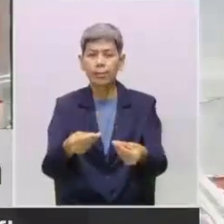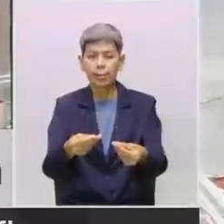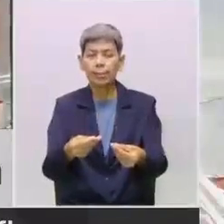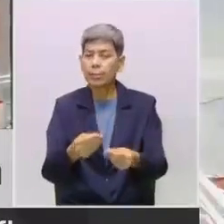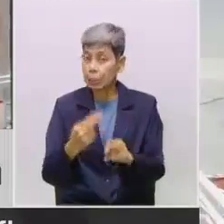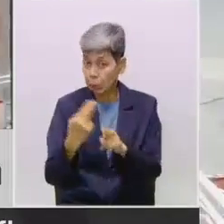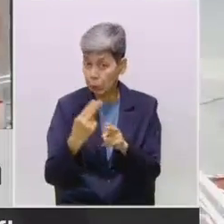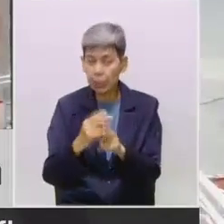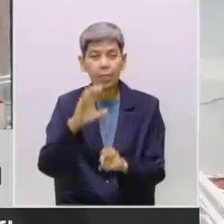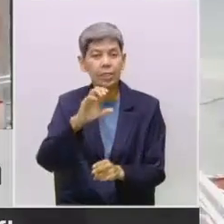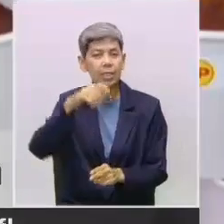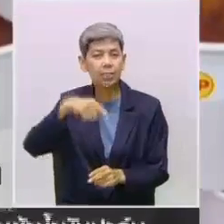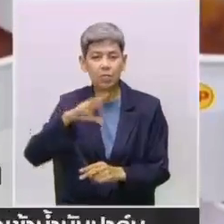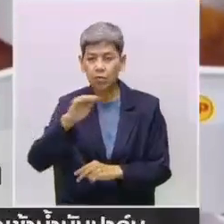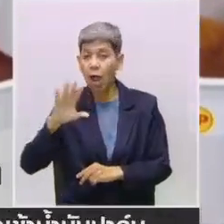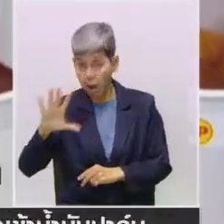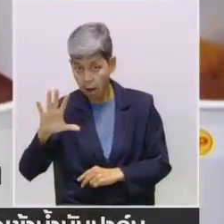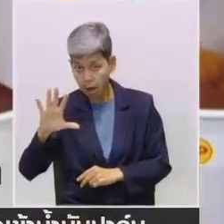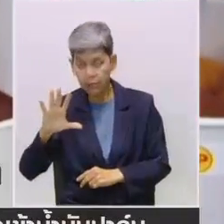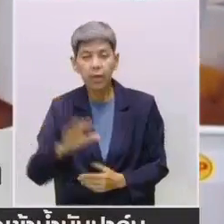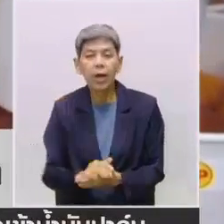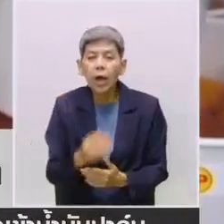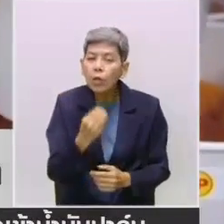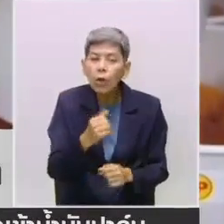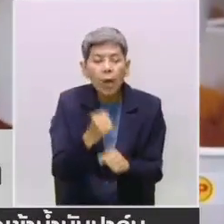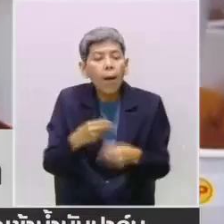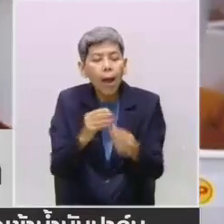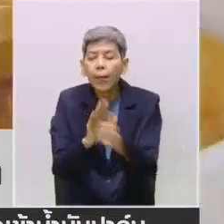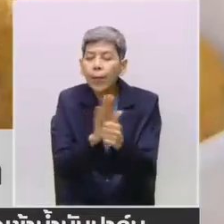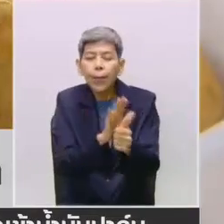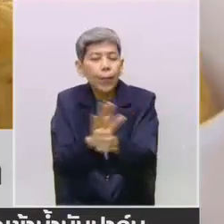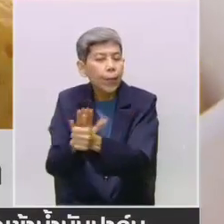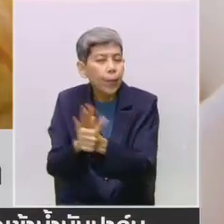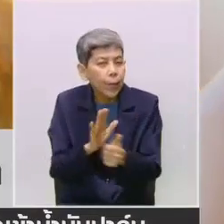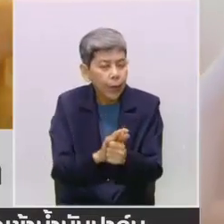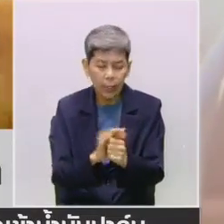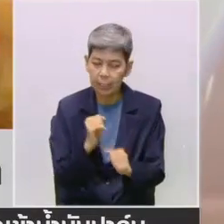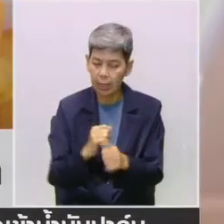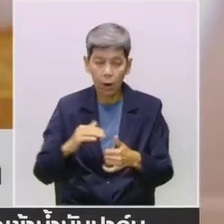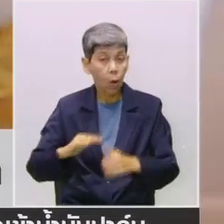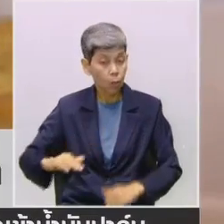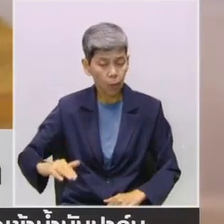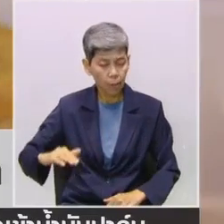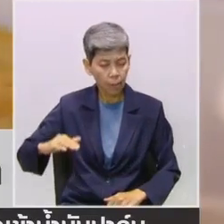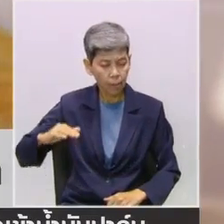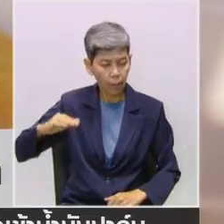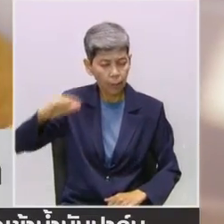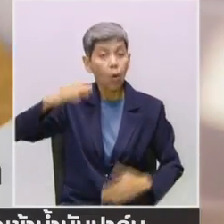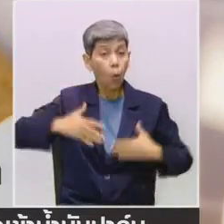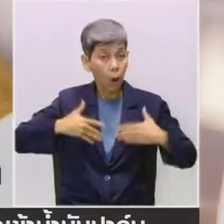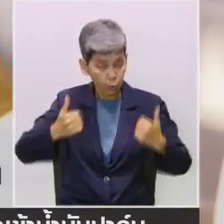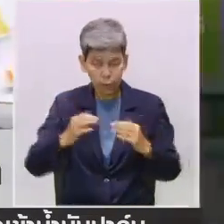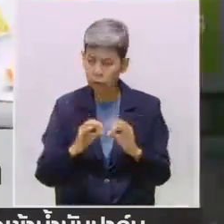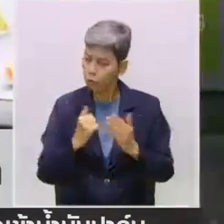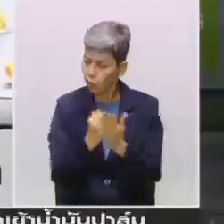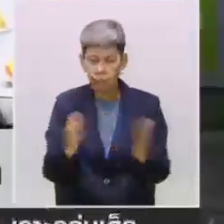ยภายใต้แบรนด์ CP 5ดาวและมิสซีโร่เพื่อเป็นขวัญกำลังใจก้าวเป็นผู้ใหญ่ที่มีความสุขเ